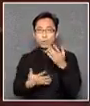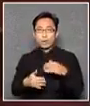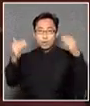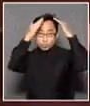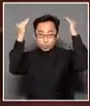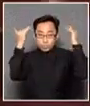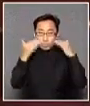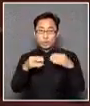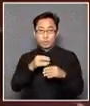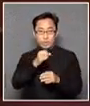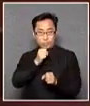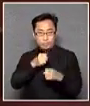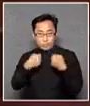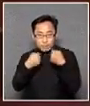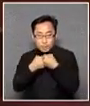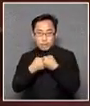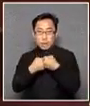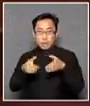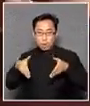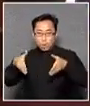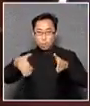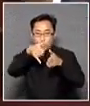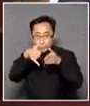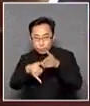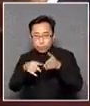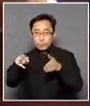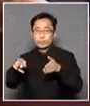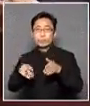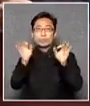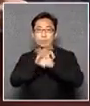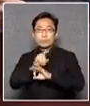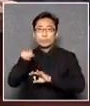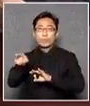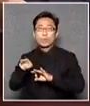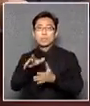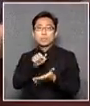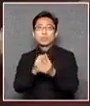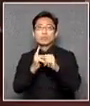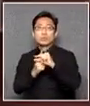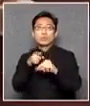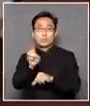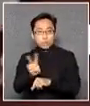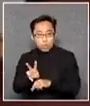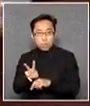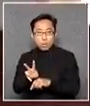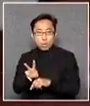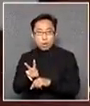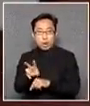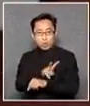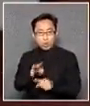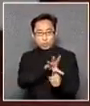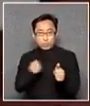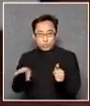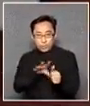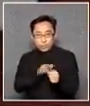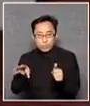豪，喂，我哋陰人嗰啲啊，嗰啲陷阱，佢當係嗰啲所謂佔領運動嗰啲人又做過呢啲喎，一模一樣，我偷人哋嗰張